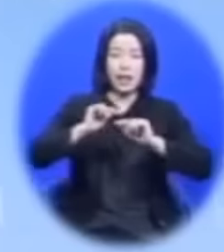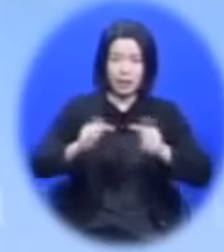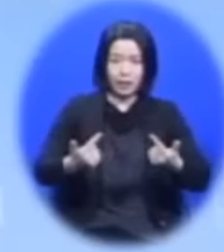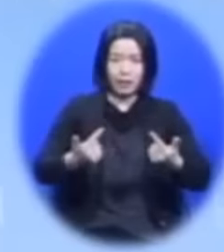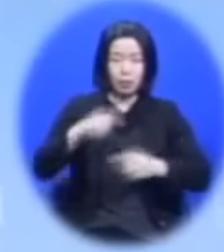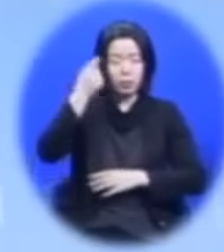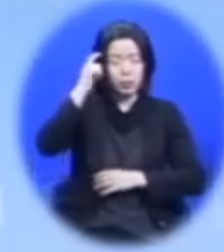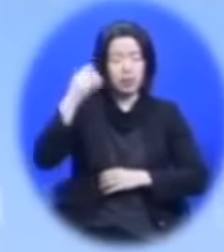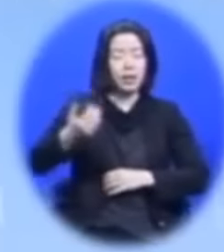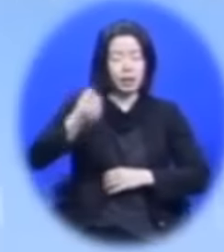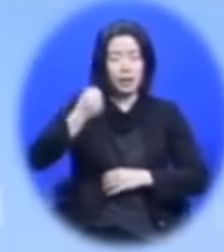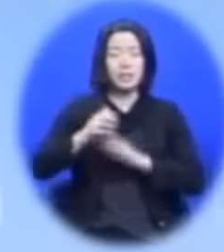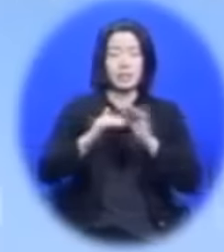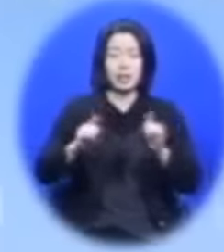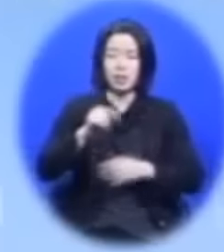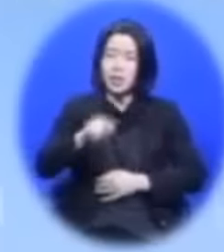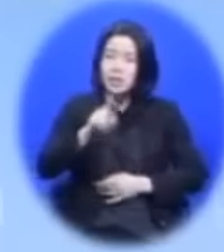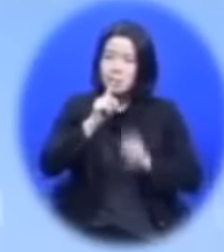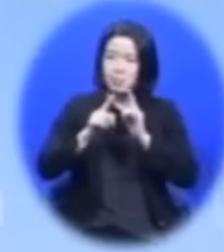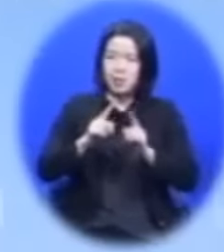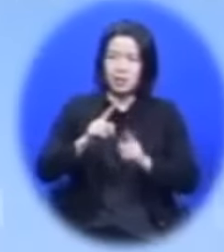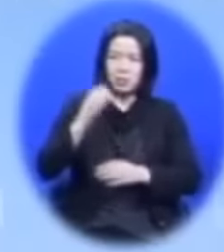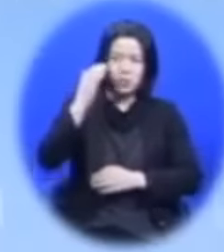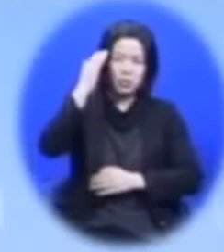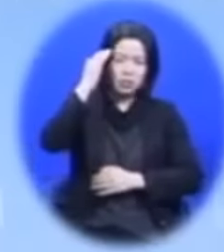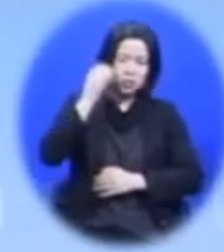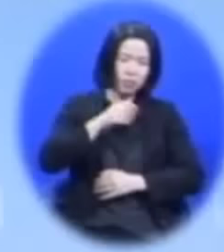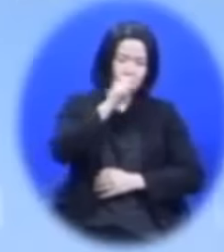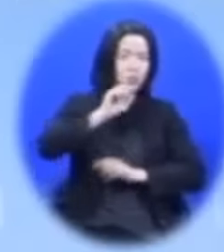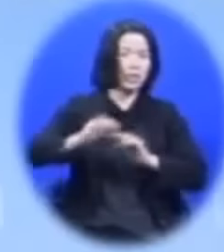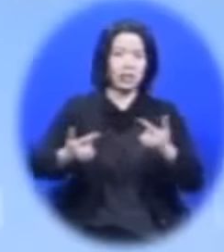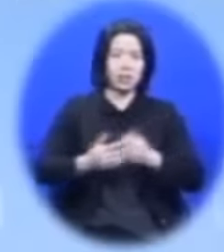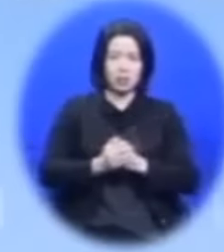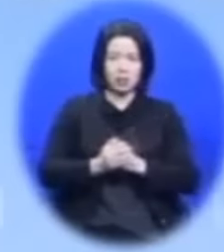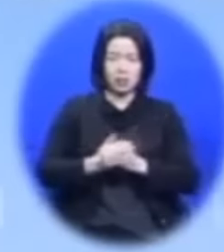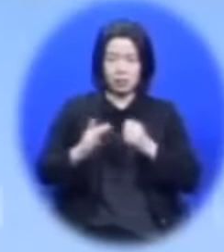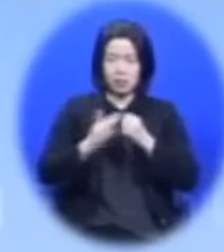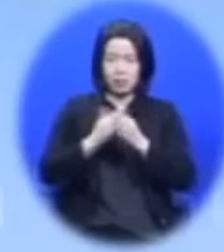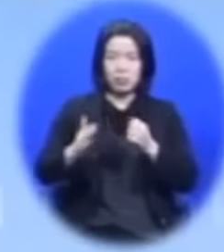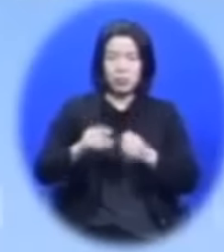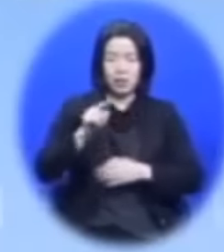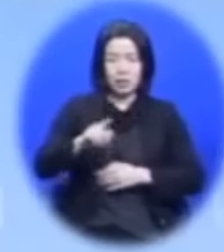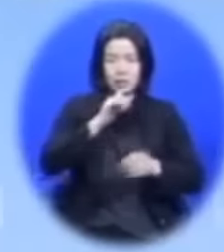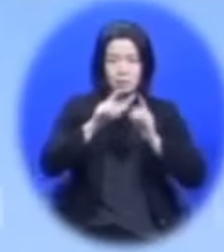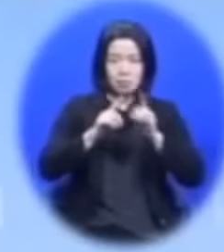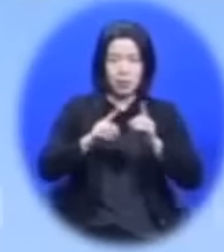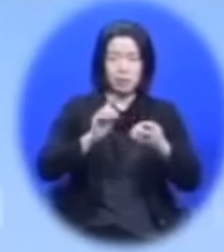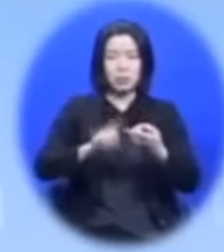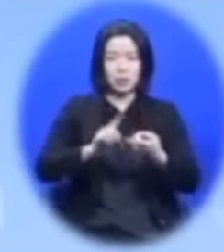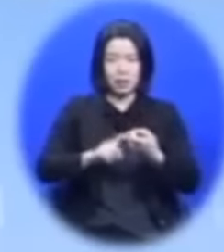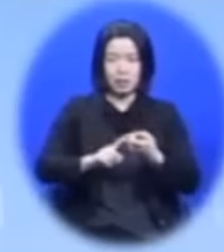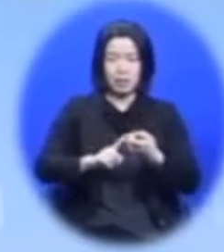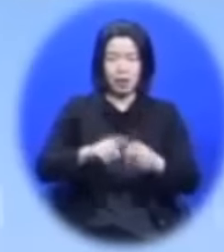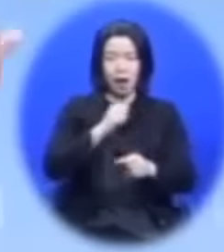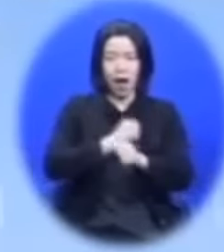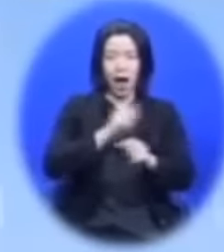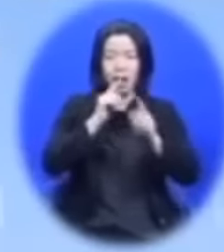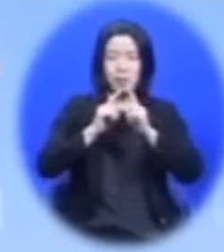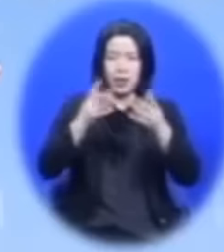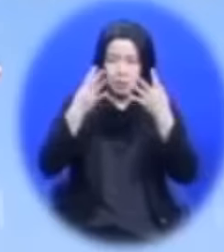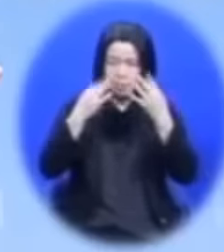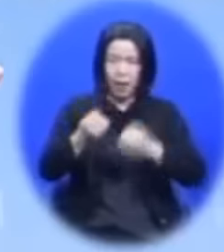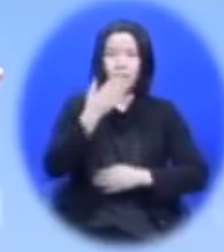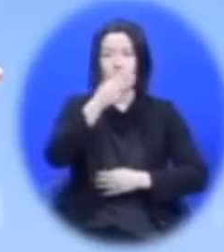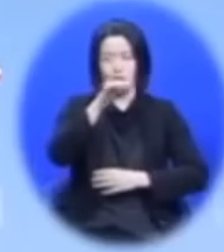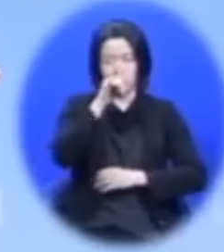생각하는 사람들은 이 말씀이 걸리게 되죠. 그래서 아마 이 말씀에 대해서 할 말이 많을 수도